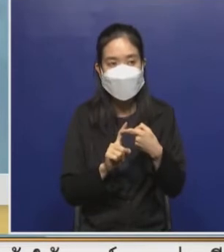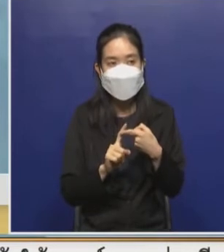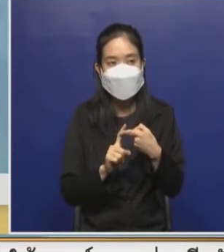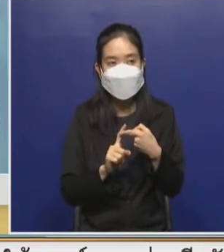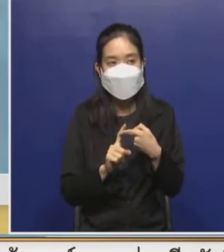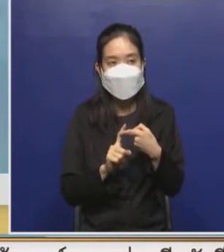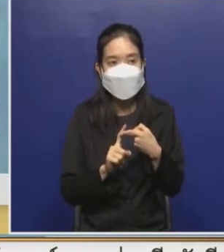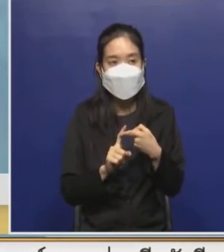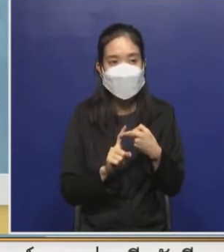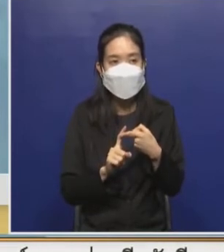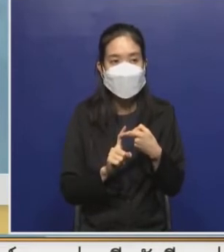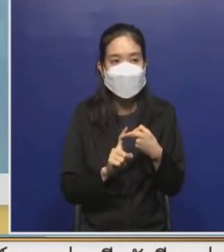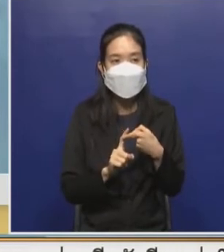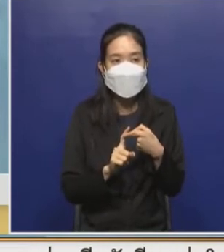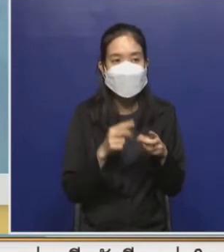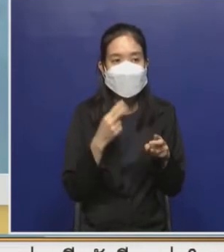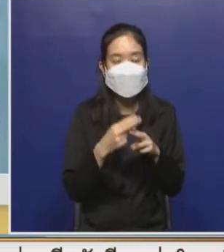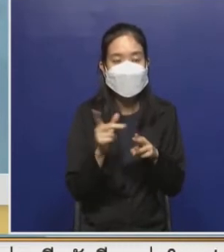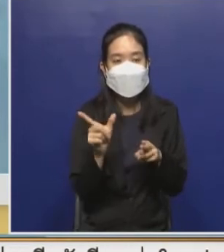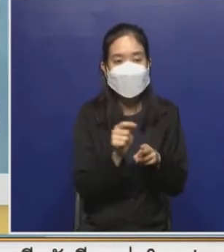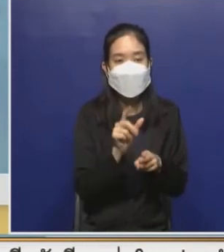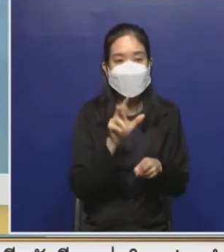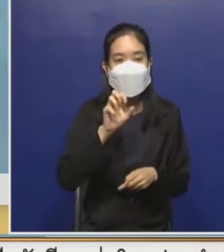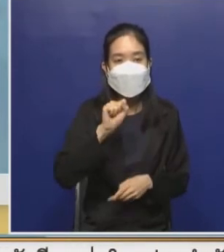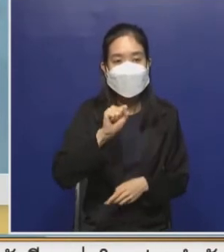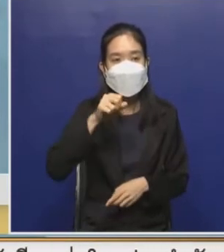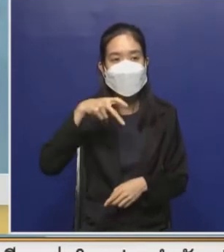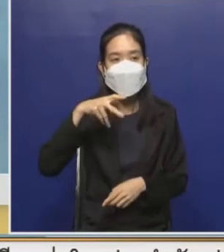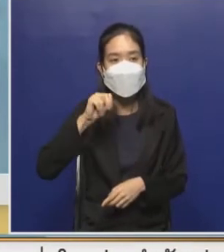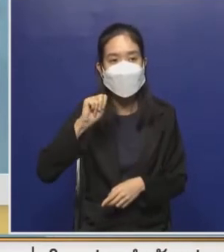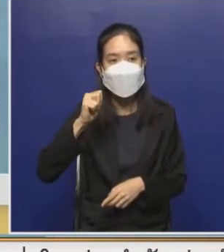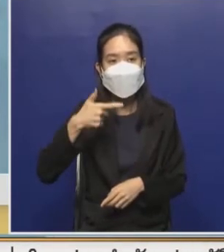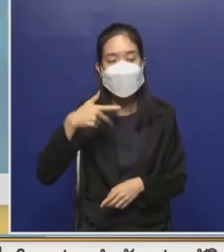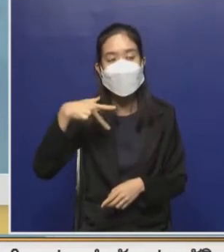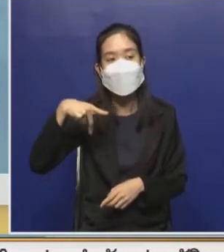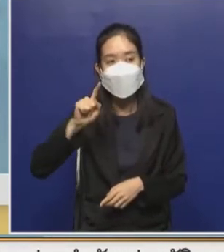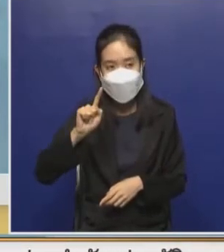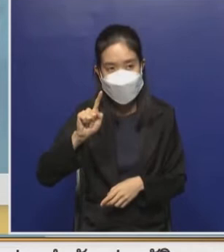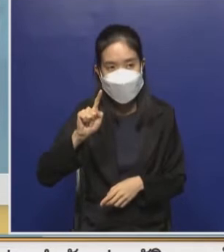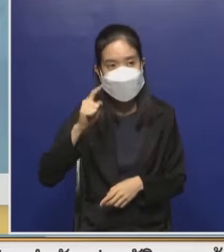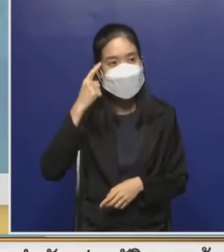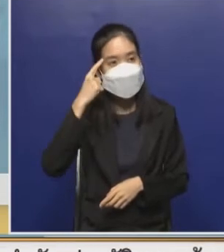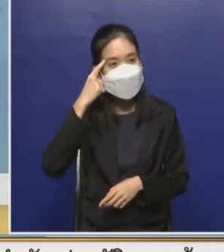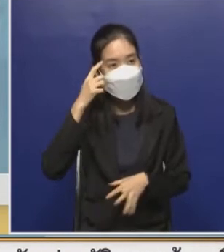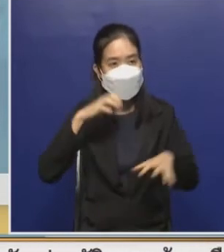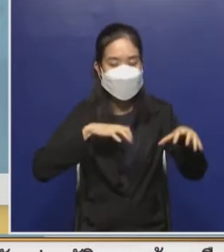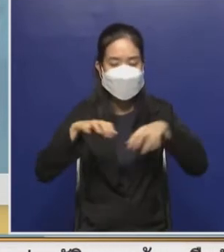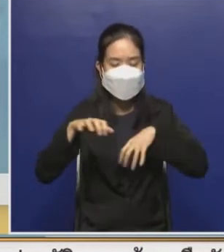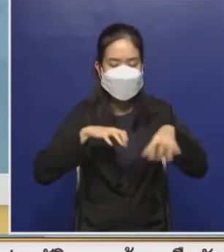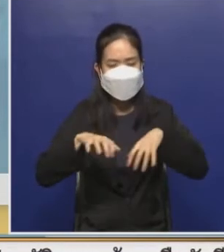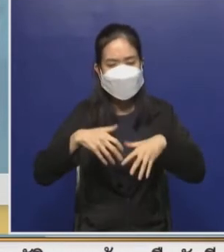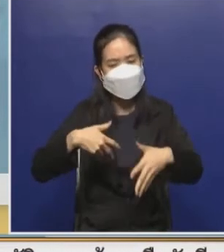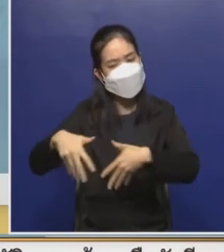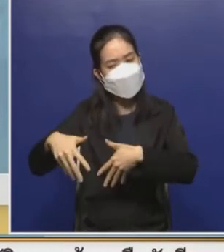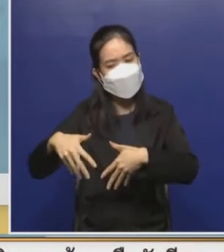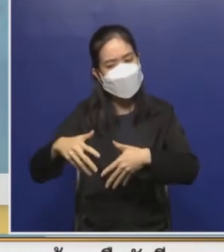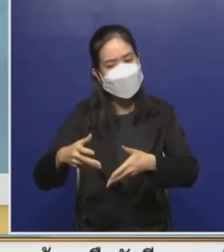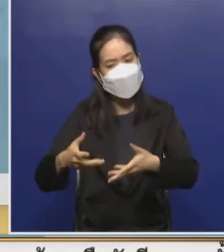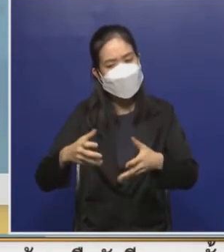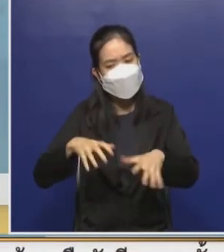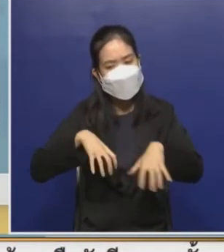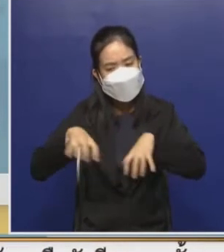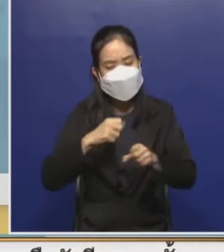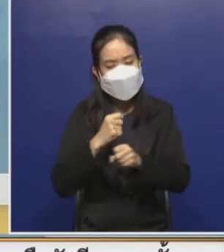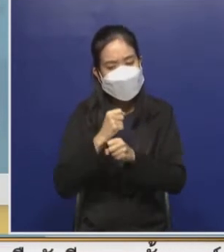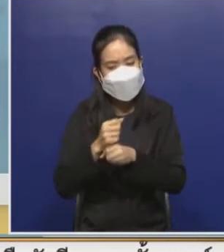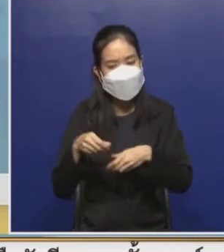นกงประมาณจัดทำงบประมาณที่ไม่ตอบโจทยปัหาที่แท้จริของประชาชนและปเทศชาิครัผมขออนุญ